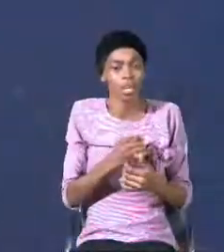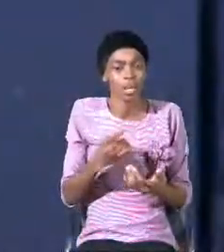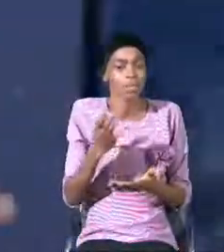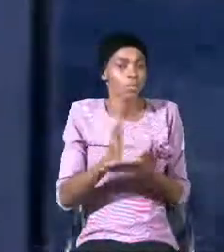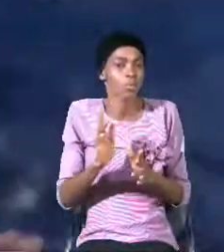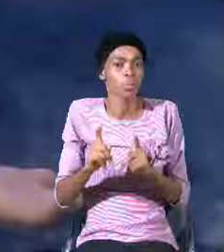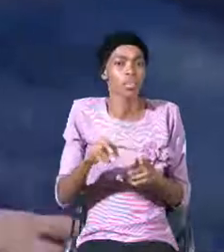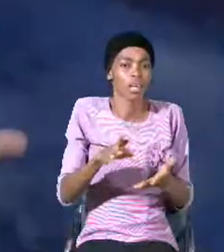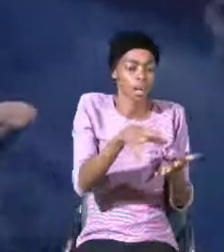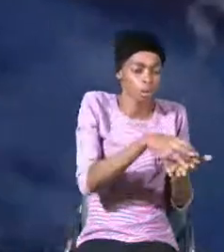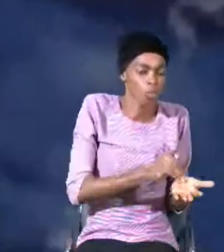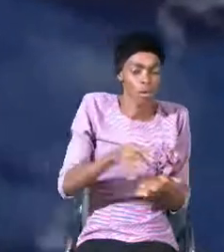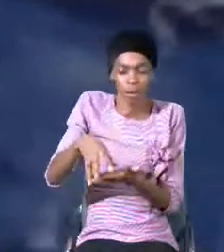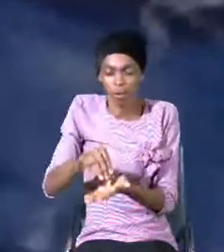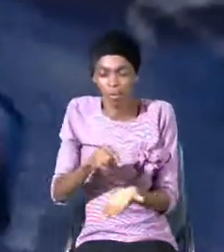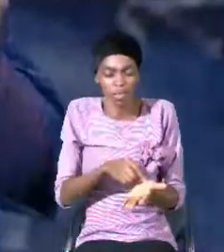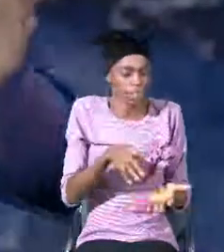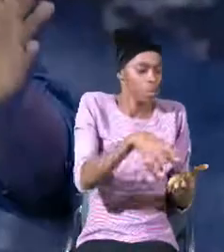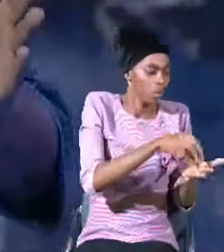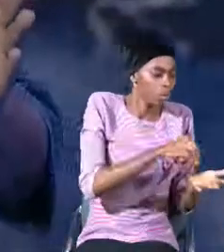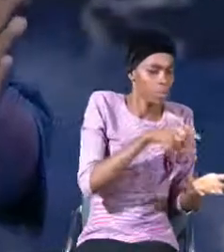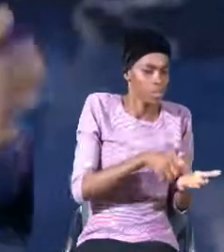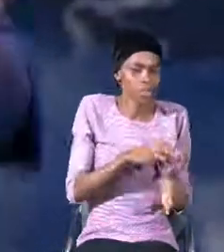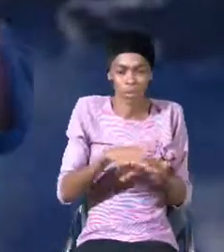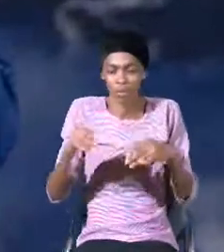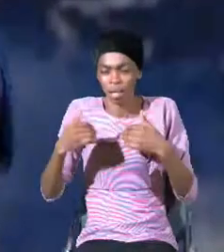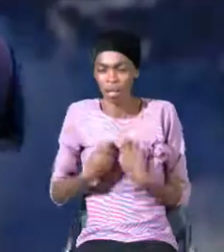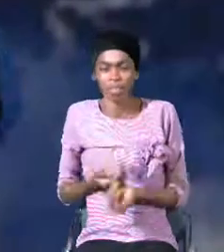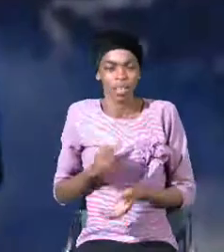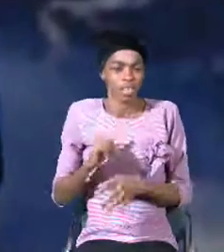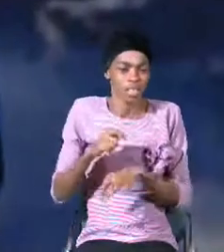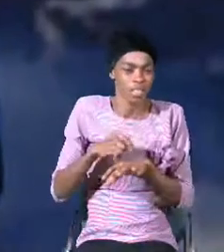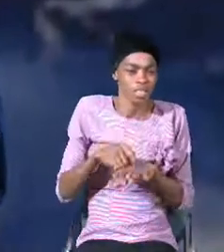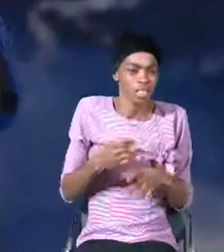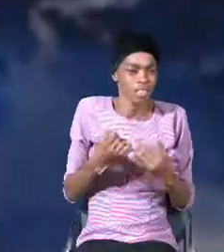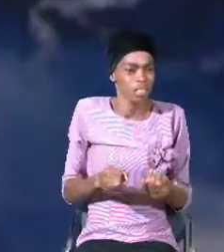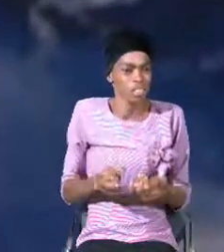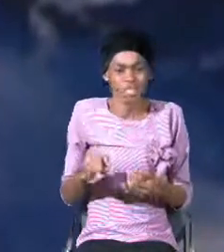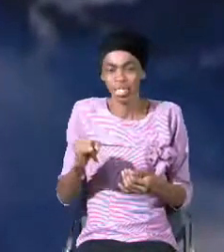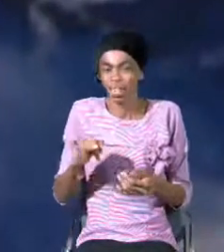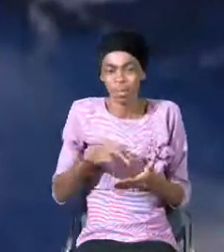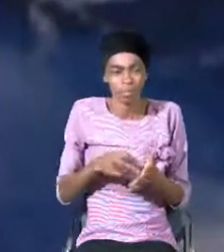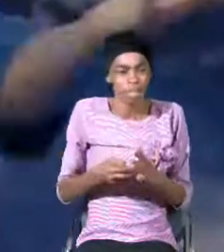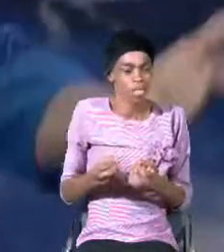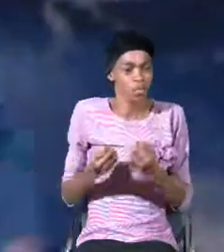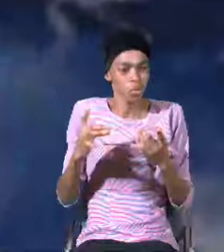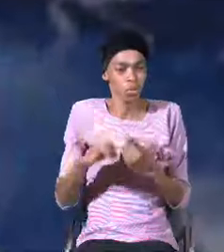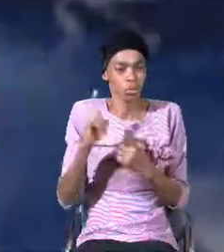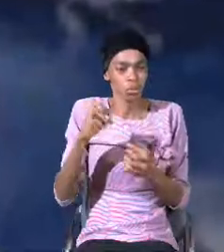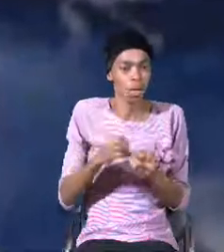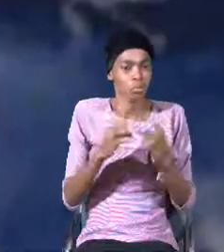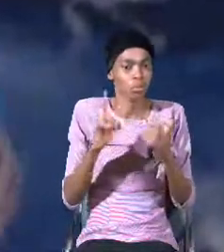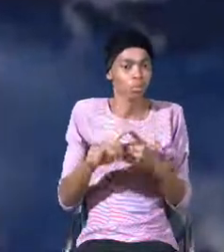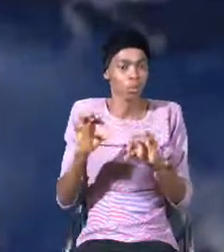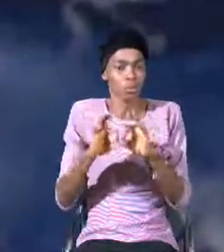des copies conformes. Et vous n'avez pas une vie singulière qui a de sens pour vous, pour votre famille